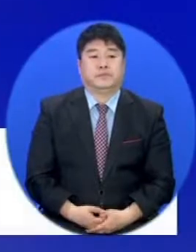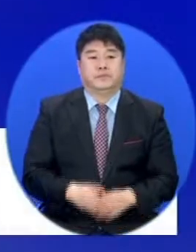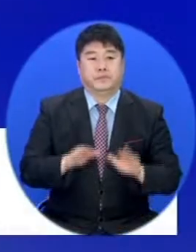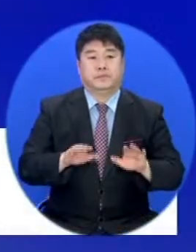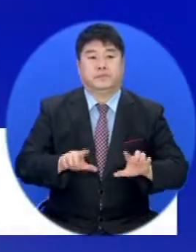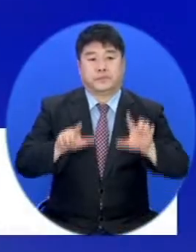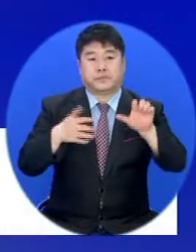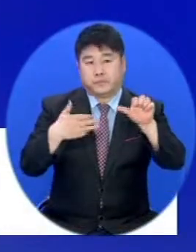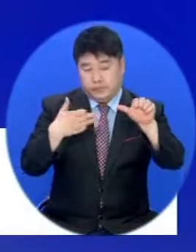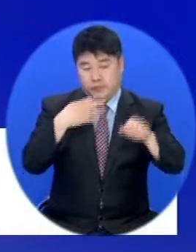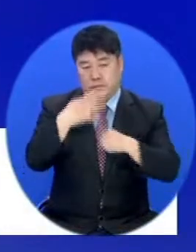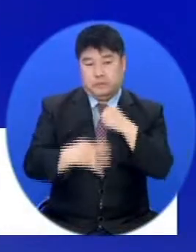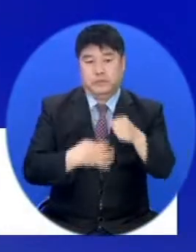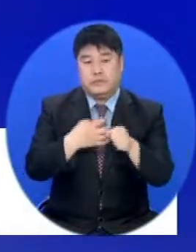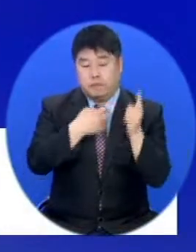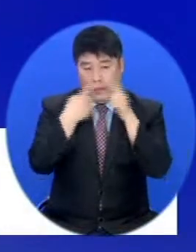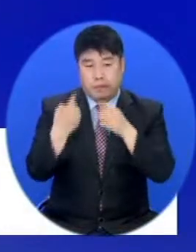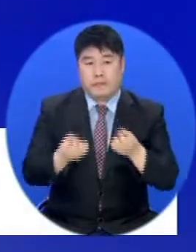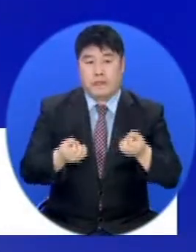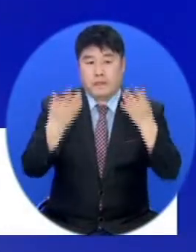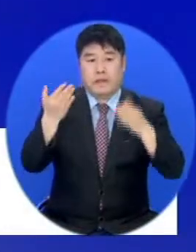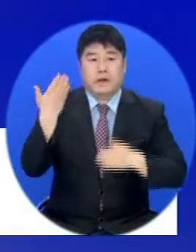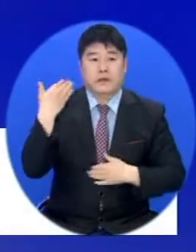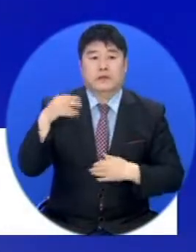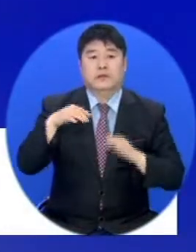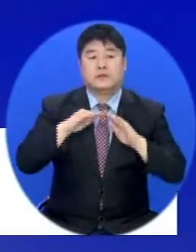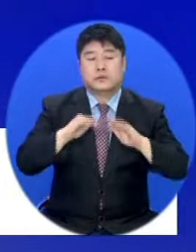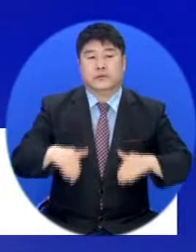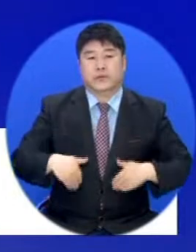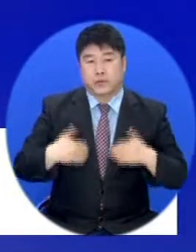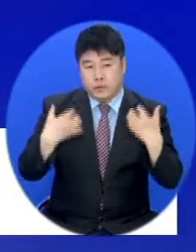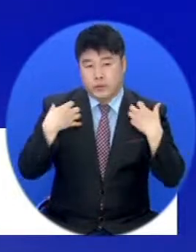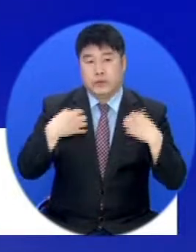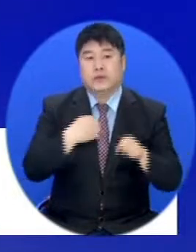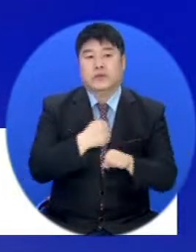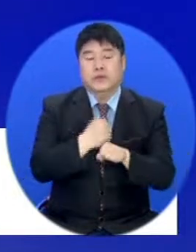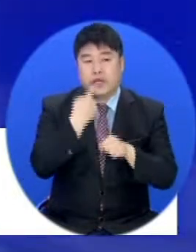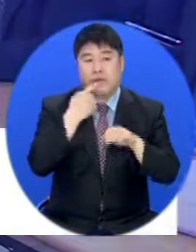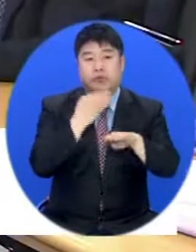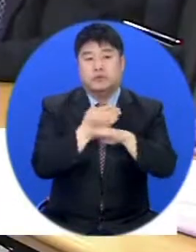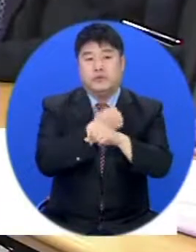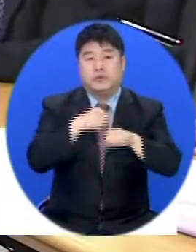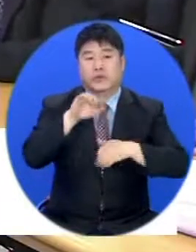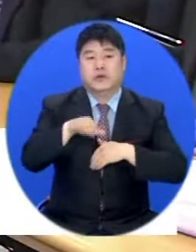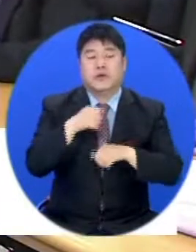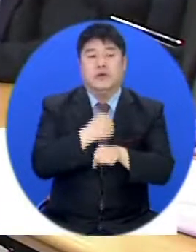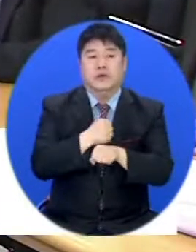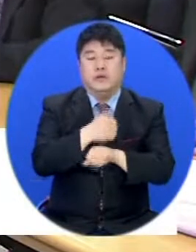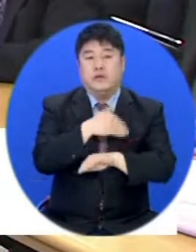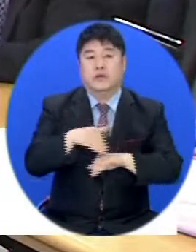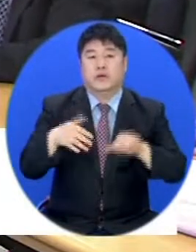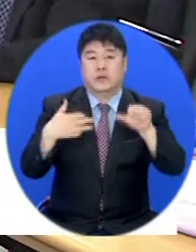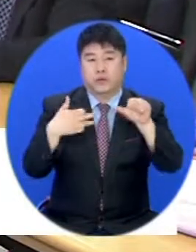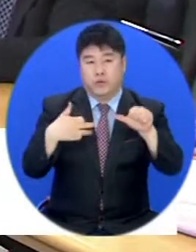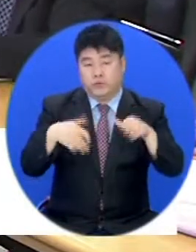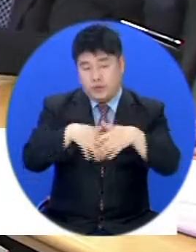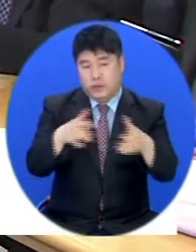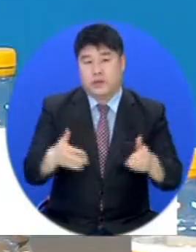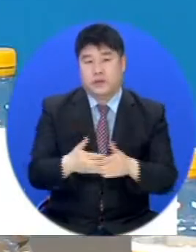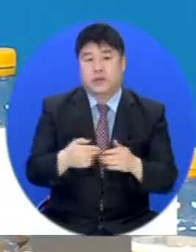올해 5.18 40주년 기념식을 옛 전남도청 앞 민주광장에서 치르려던 계획을 5월 단체가